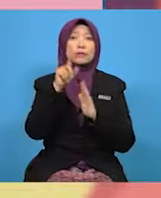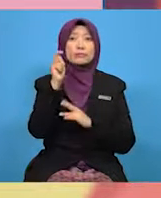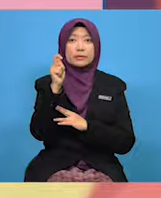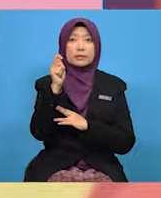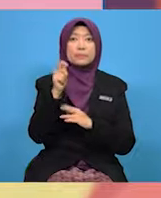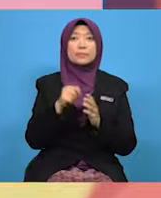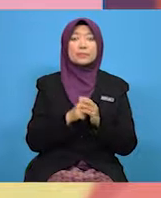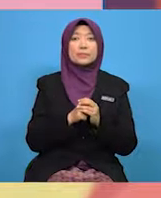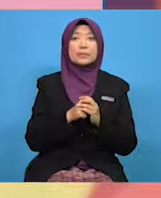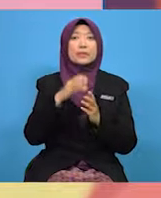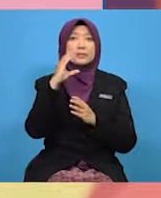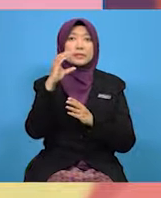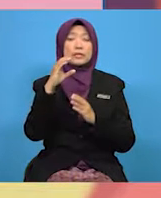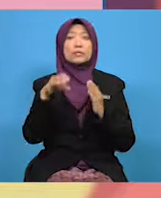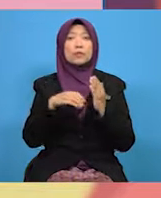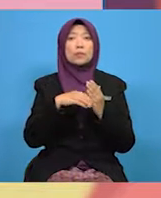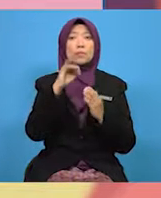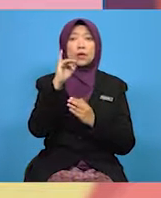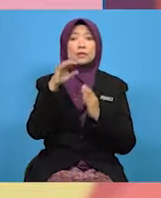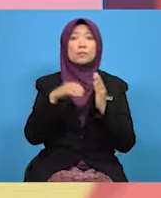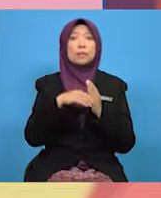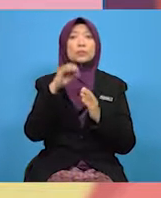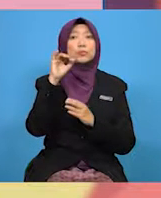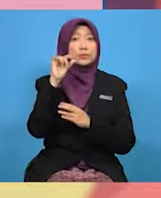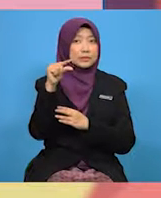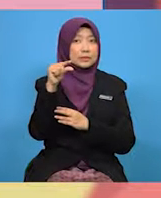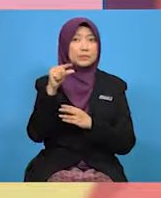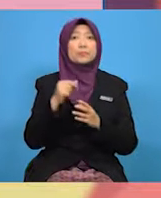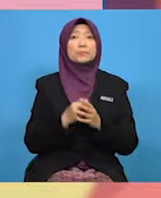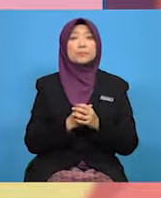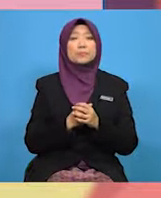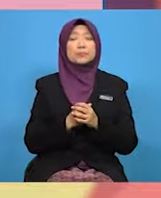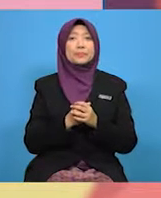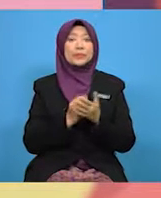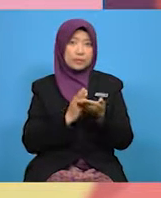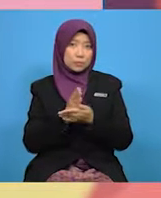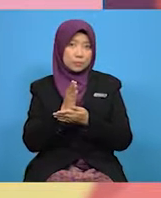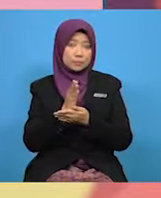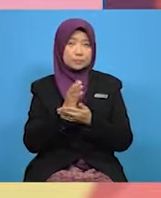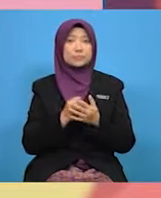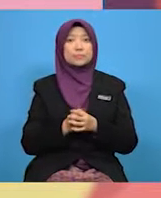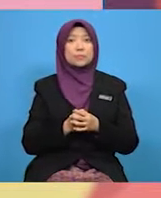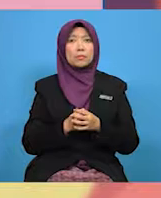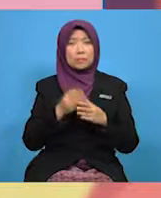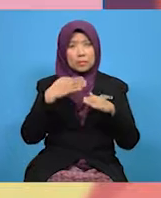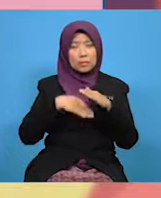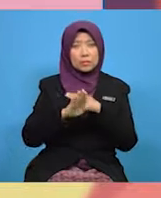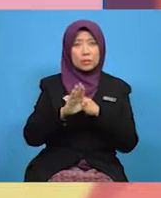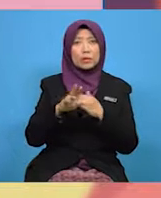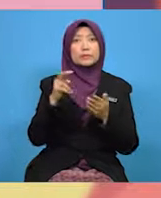mewakili cicak foods capung jika seterusnya kita akan masukkin